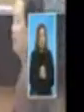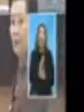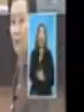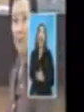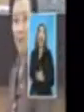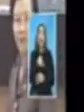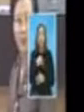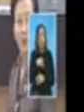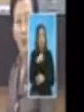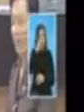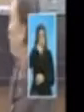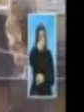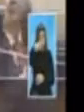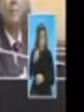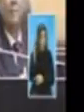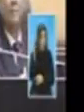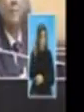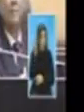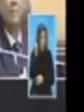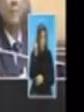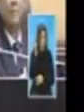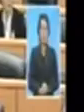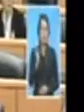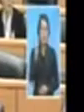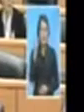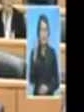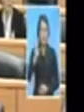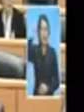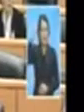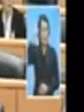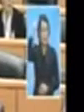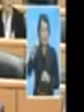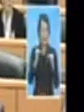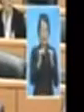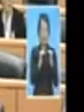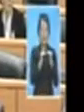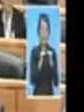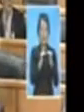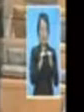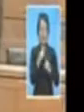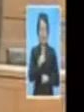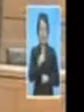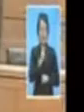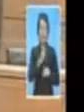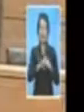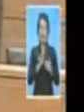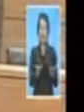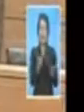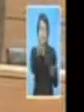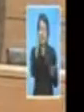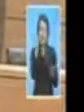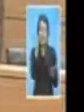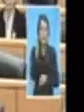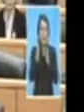นฟังภาษาไทยเข้าใจเนี่ยเขาจะบอกว่าผมยกย่องการใช้สิทธิพาดพิงนะคนละเรื่องเป็นผู้แทนมาตั้งนานยังฟังภาษาคน